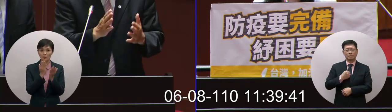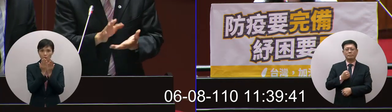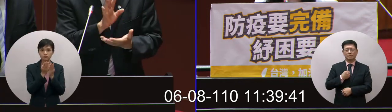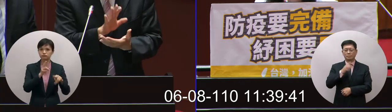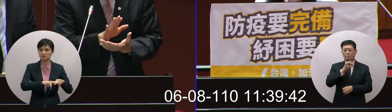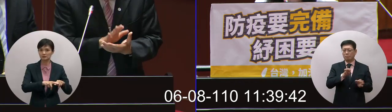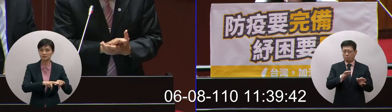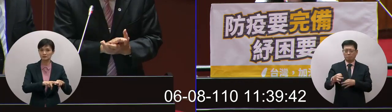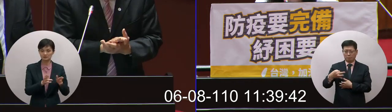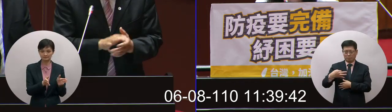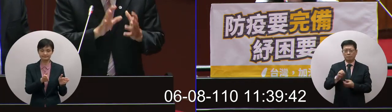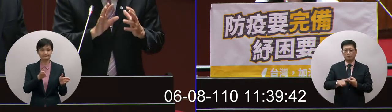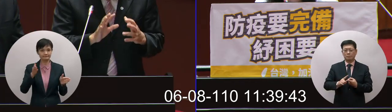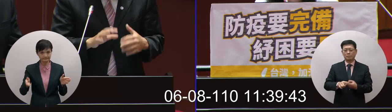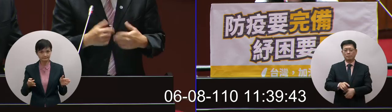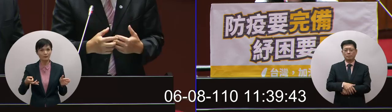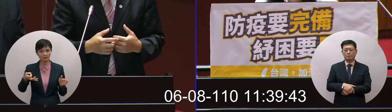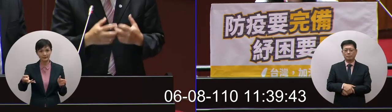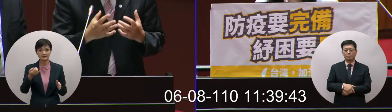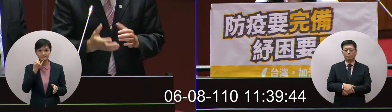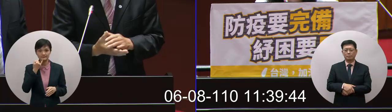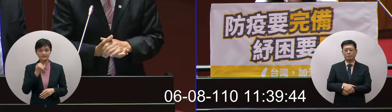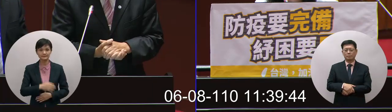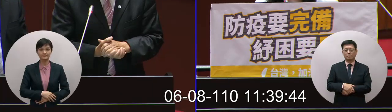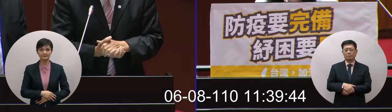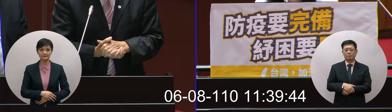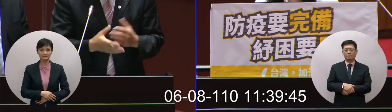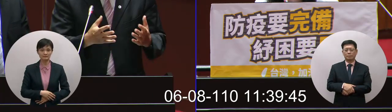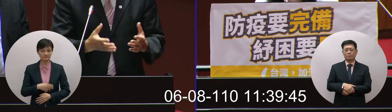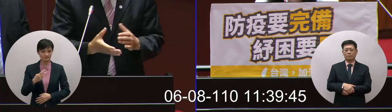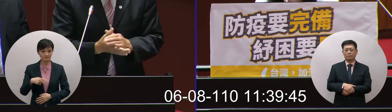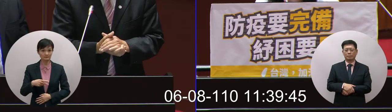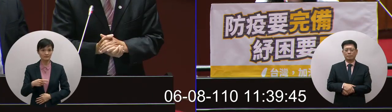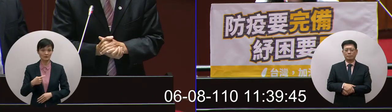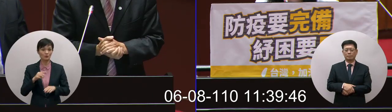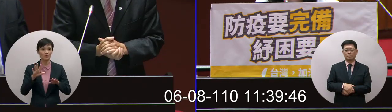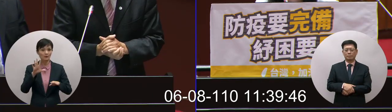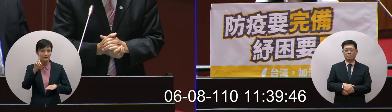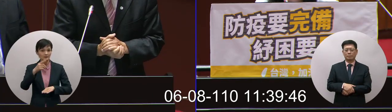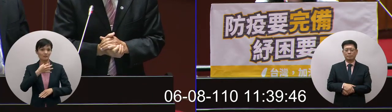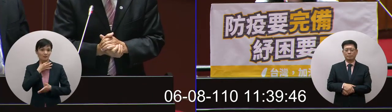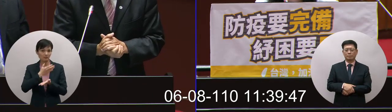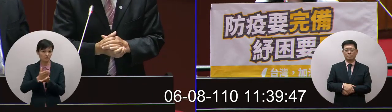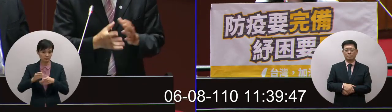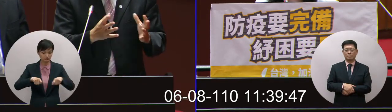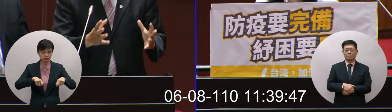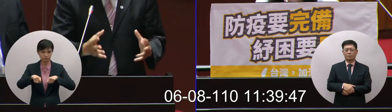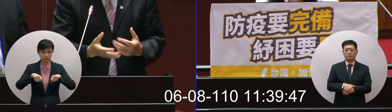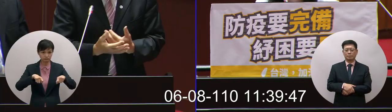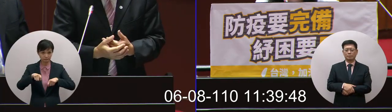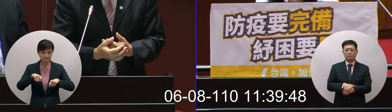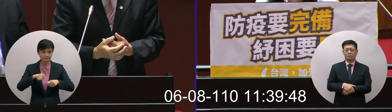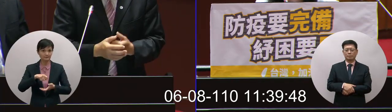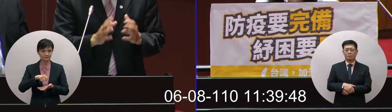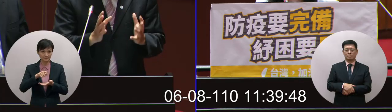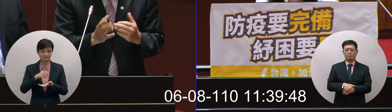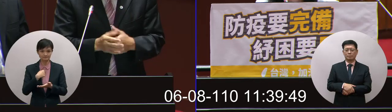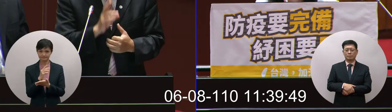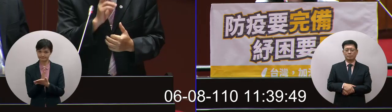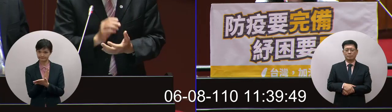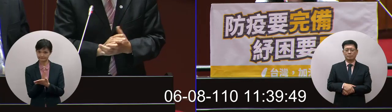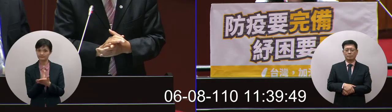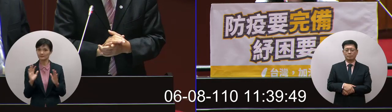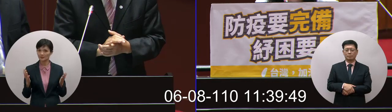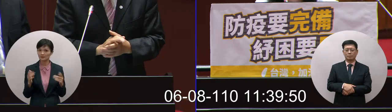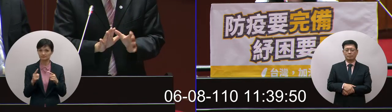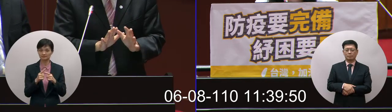缓收嘛， 所以我们就缓收。那也因为这样，所以我们这一次有一个纾困的计划哈，这个计划我们整个评估框